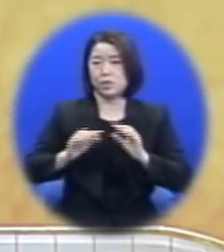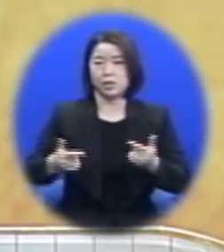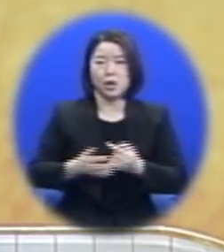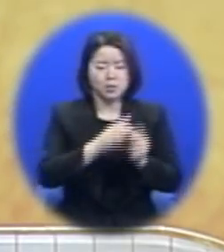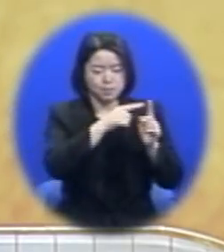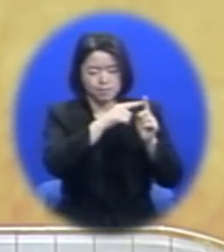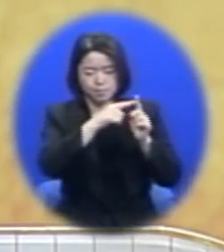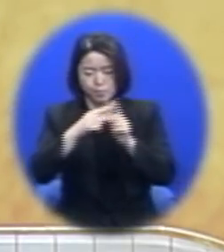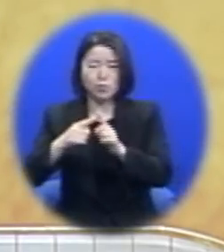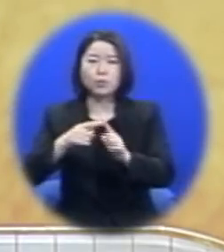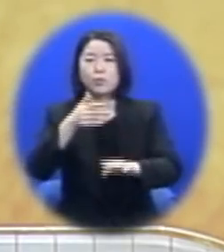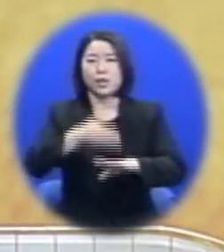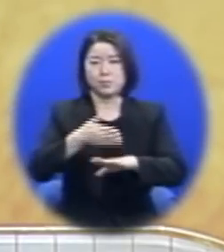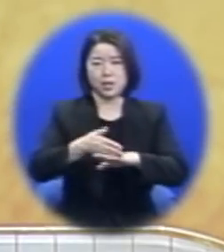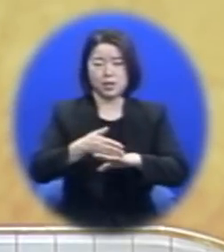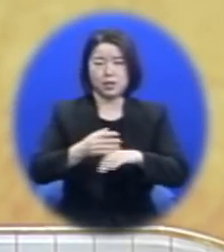무조건이에요.